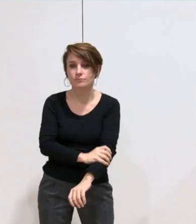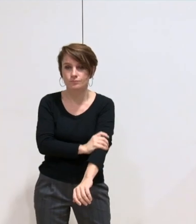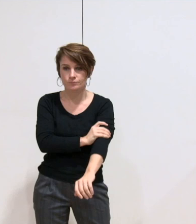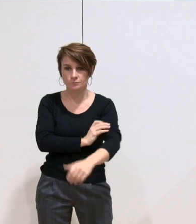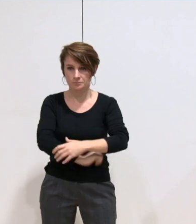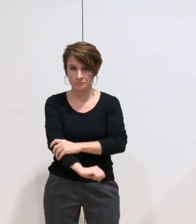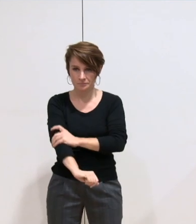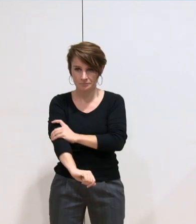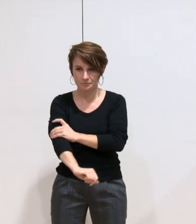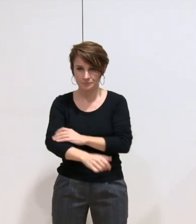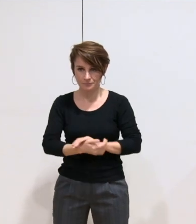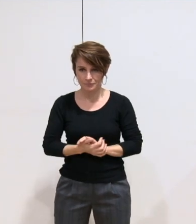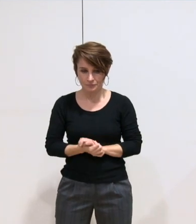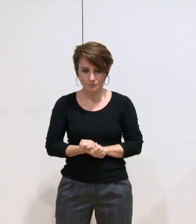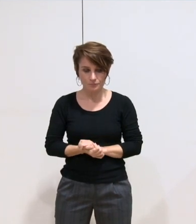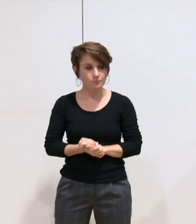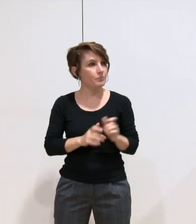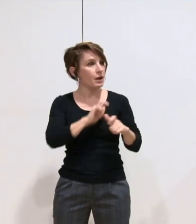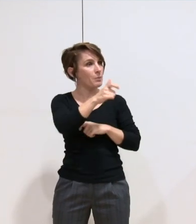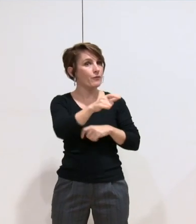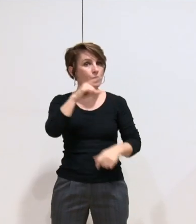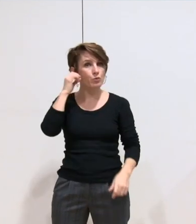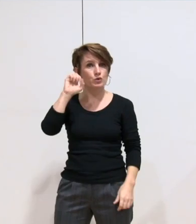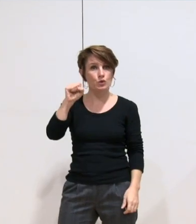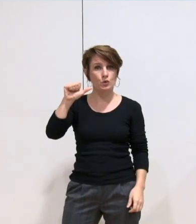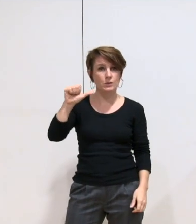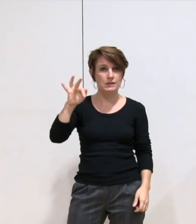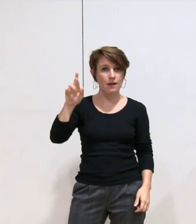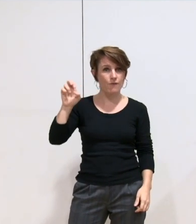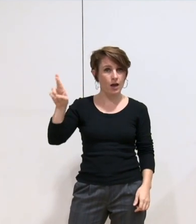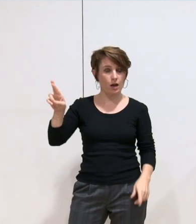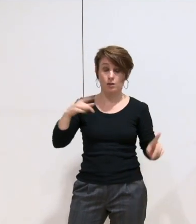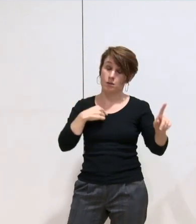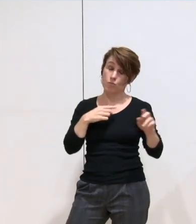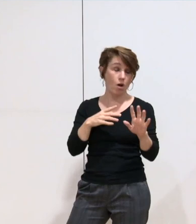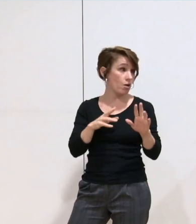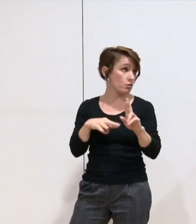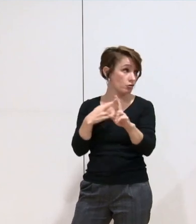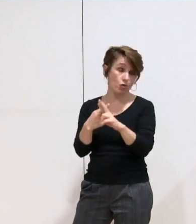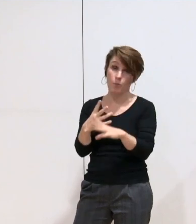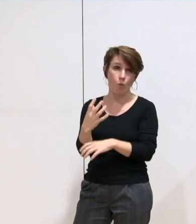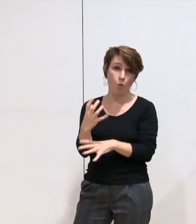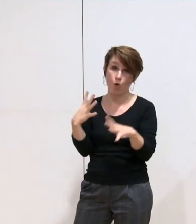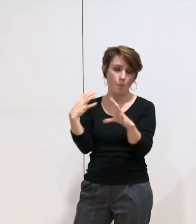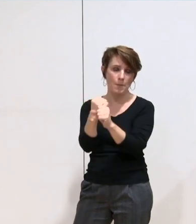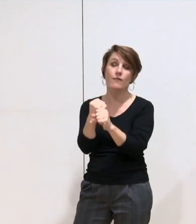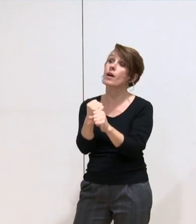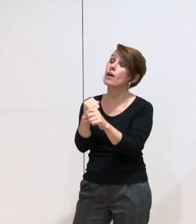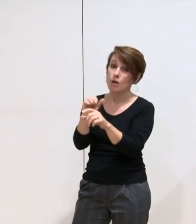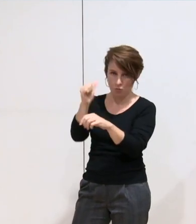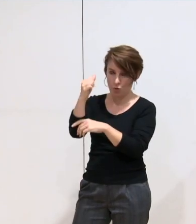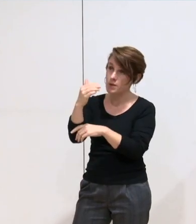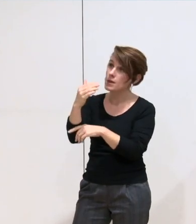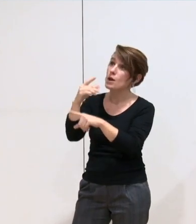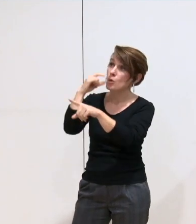Allez, Monsieur Safar. Je vais être très bref, Monsieur le maire. D'abord, je remercie Sadok Bouzaïen